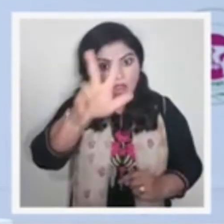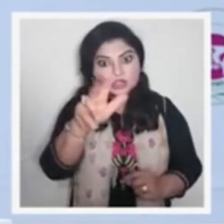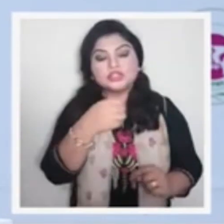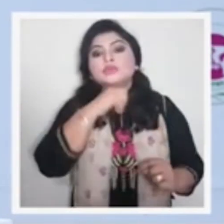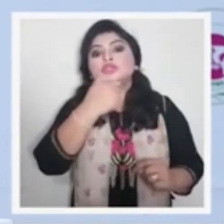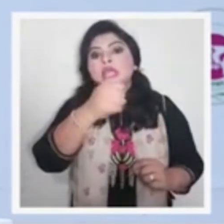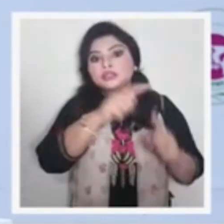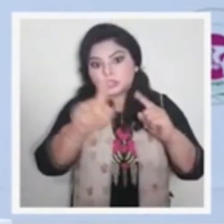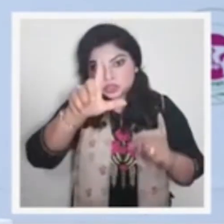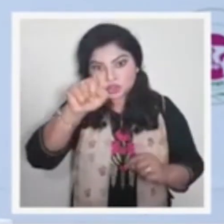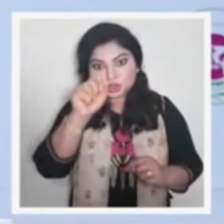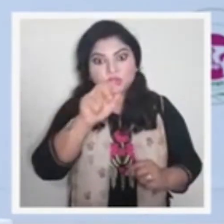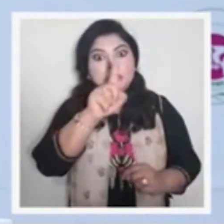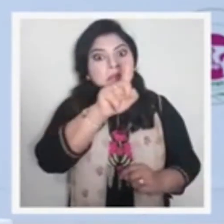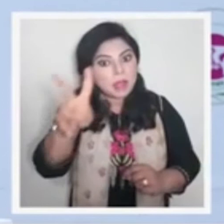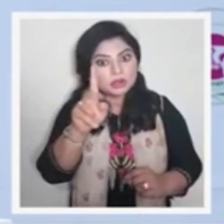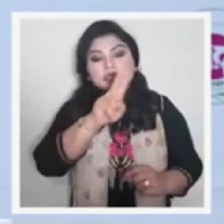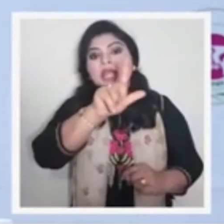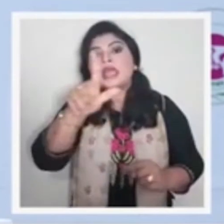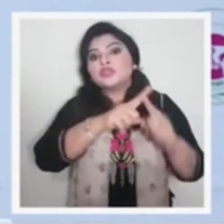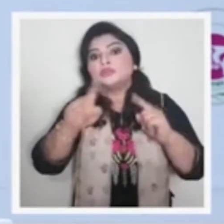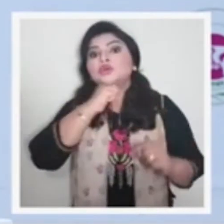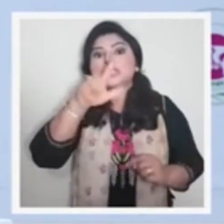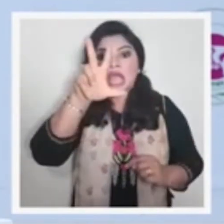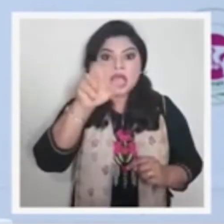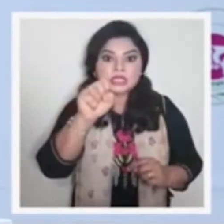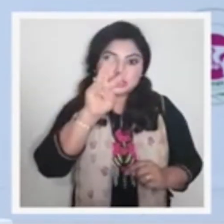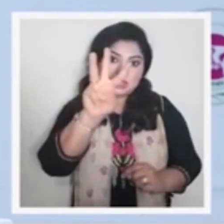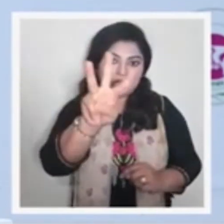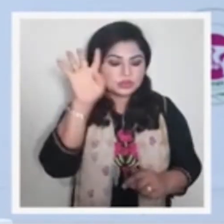31 থেকে 40 3 জন, 41 থেকে 50 3 জন, 51 থেকে 60 8 জন,